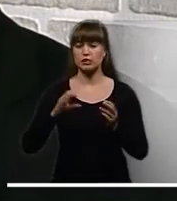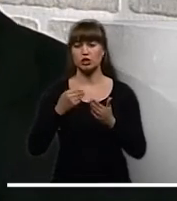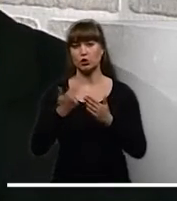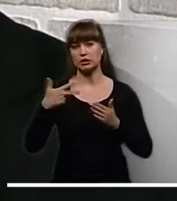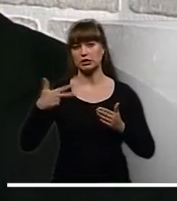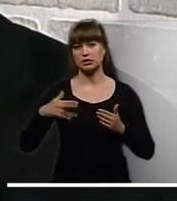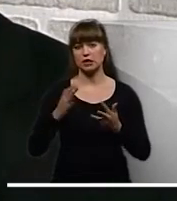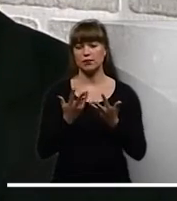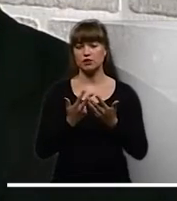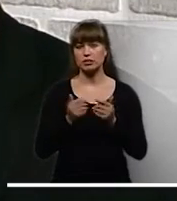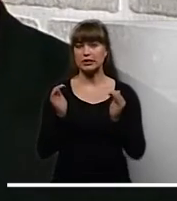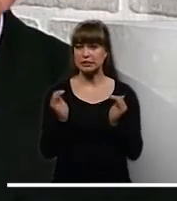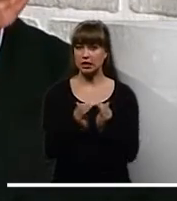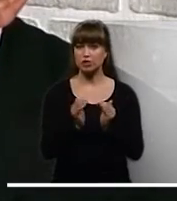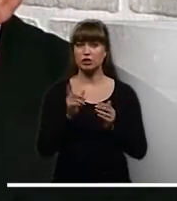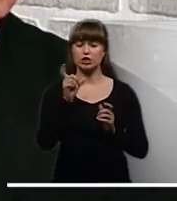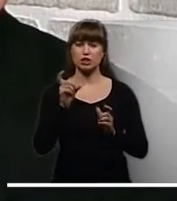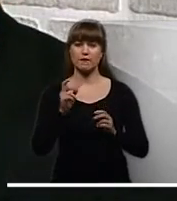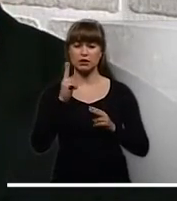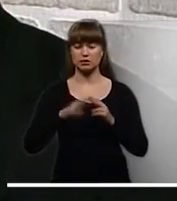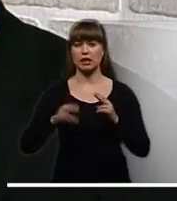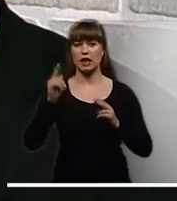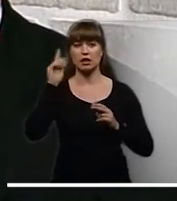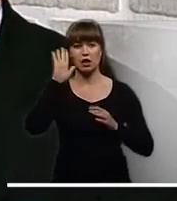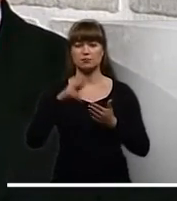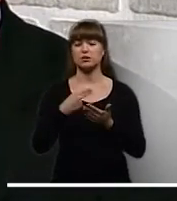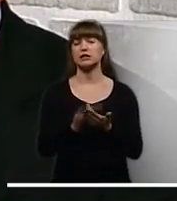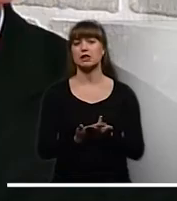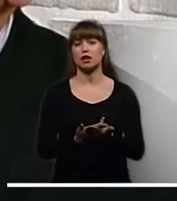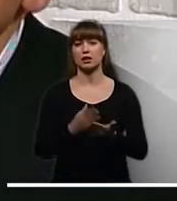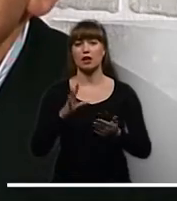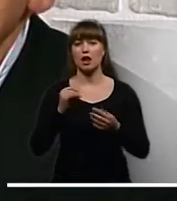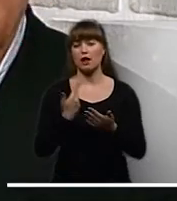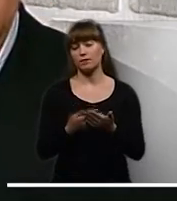30 частоте сокращения обычно человек теряет сознание. Видимо,